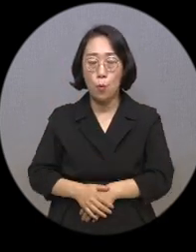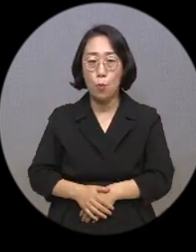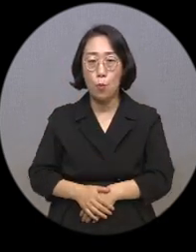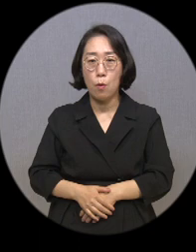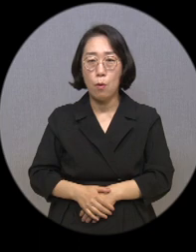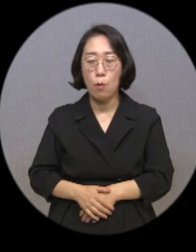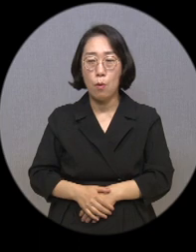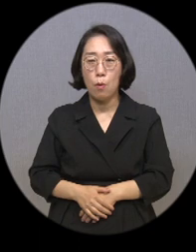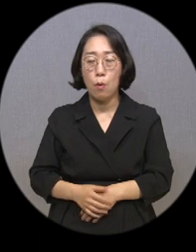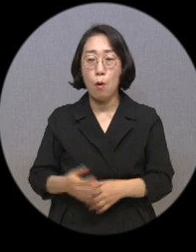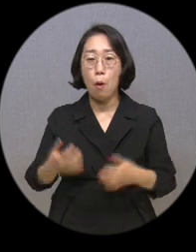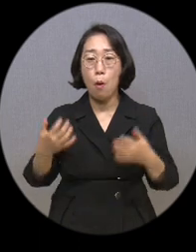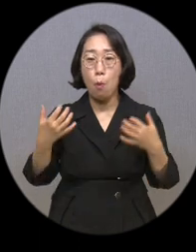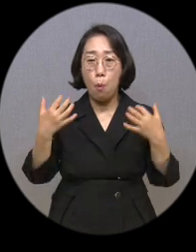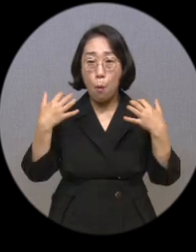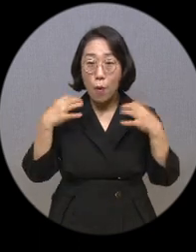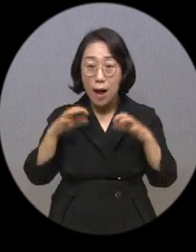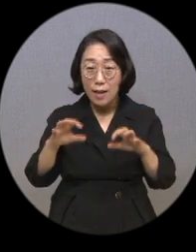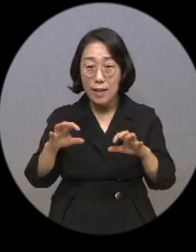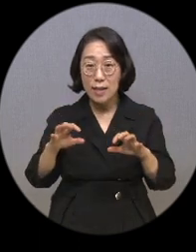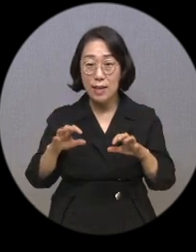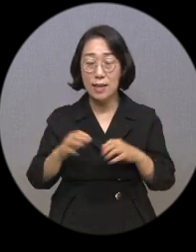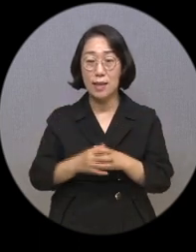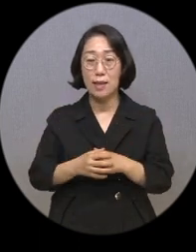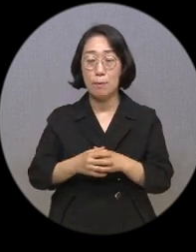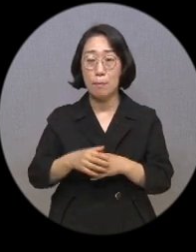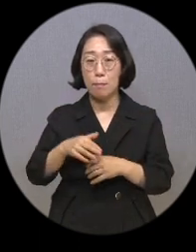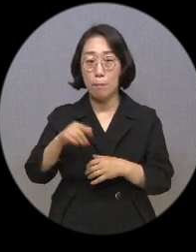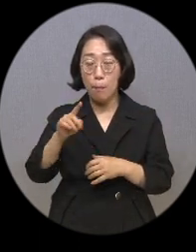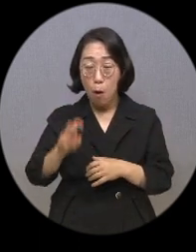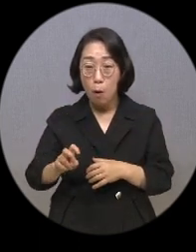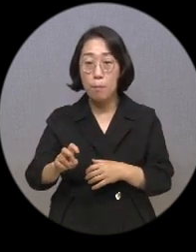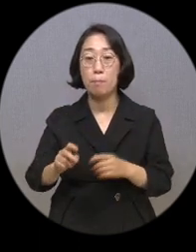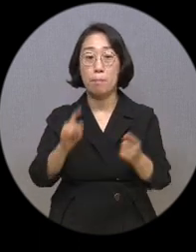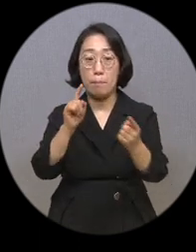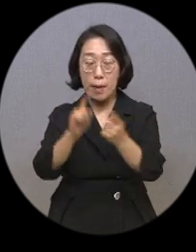직범을 따라 직범을 만나면 직범과도 놀고